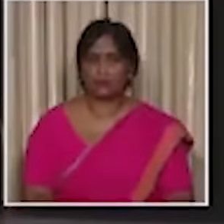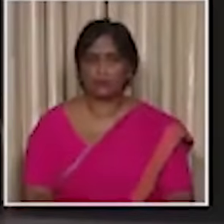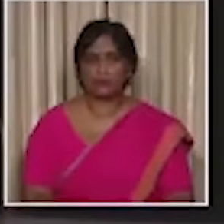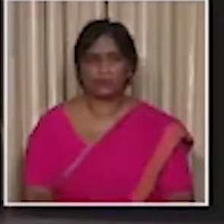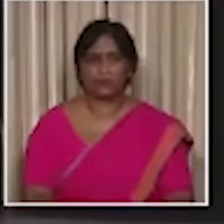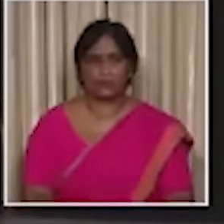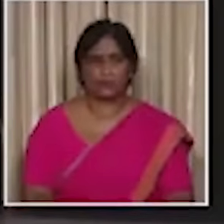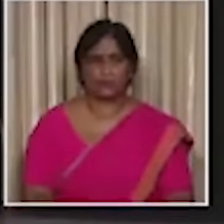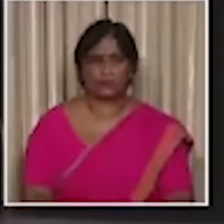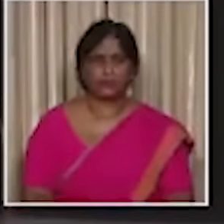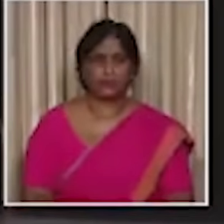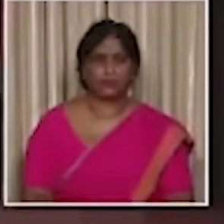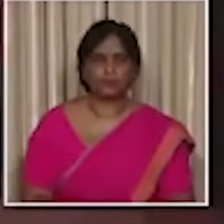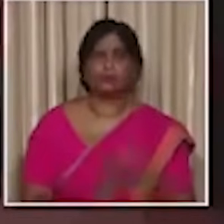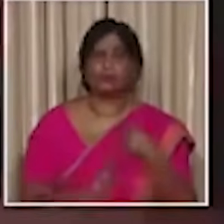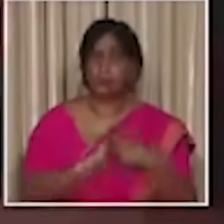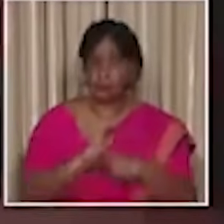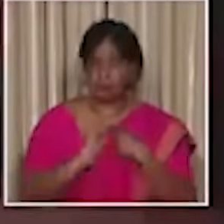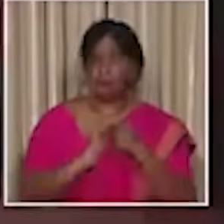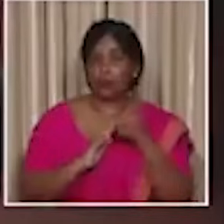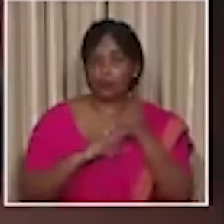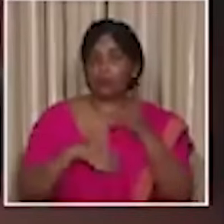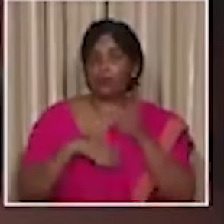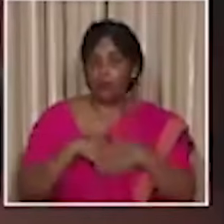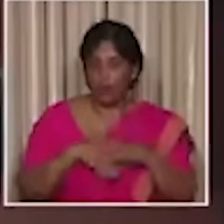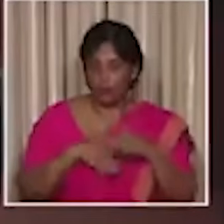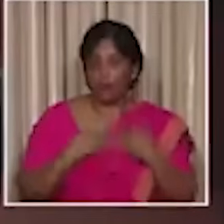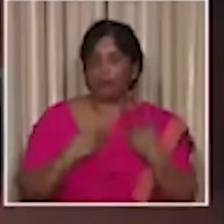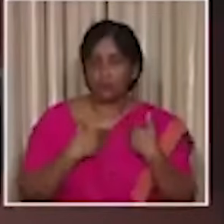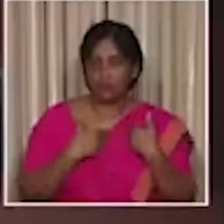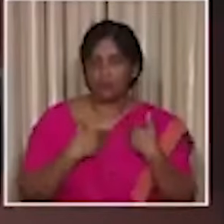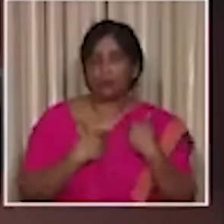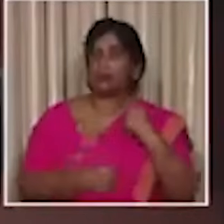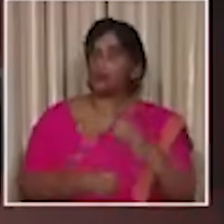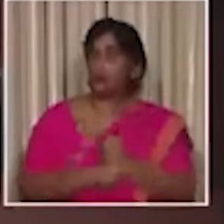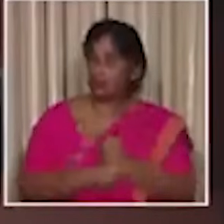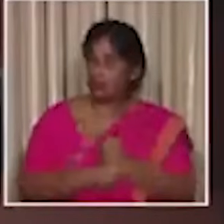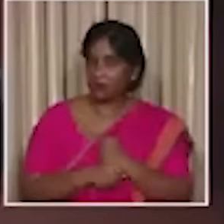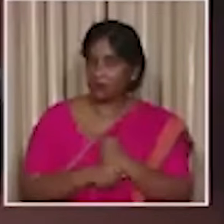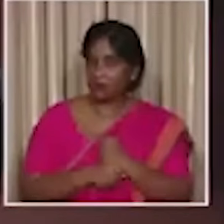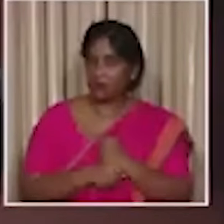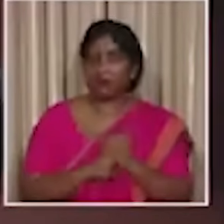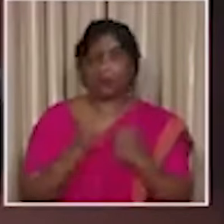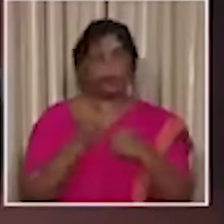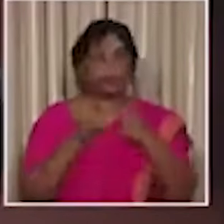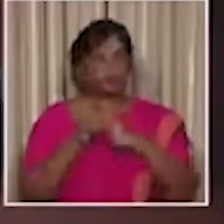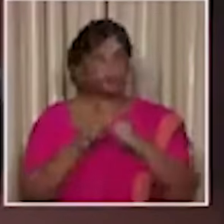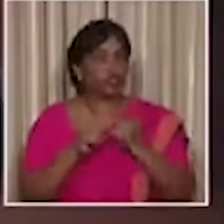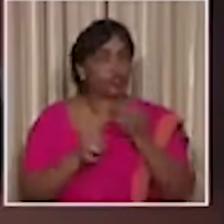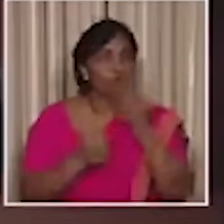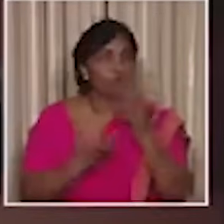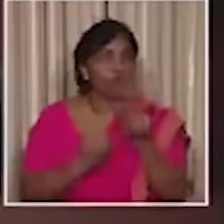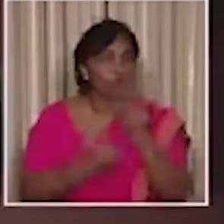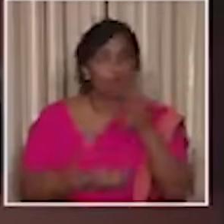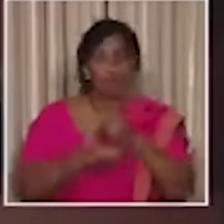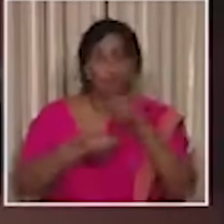Anu Kumar betul. Merate apa itu honda adhyakimat tibenawani. Meraja tender gan puluang kart, ada ganu denu